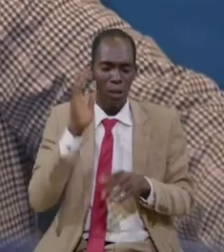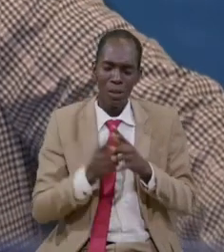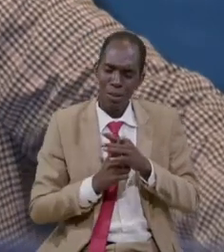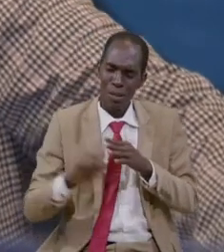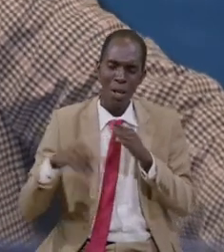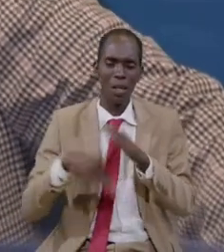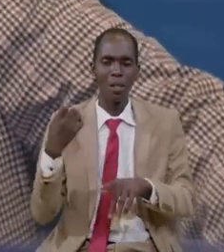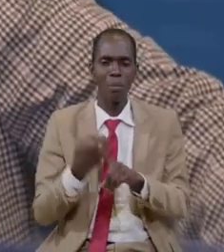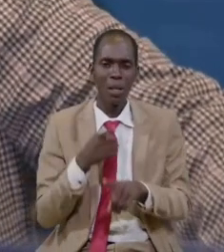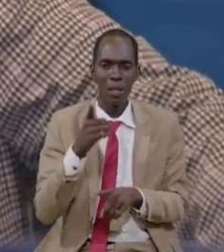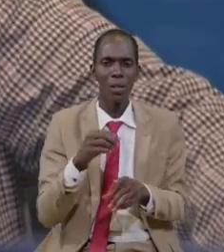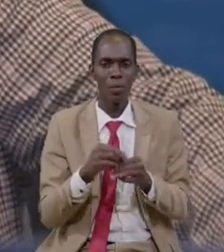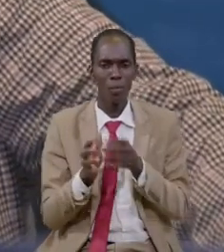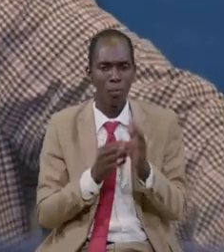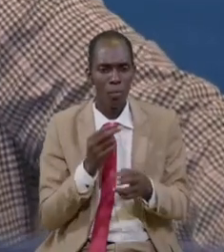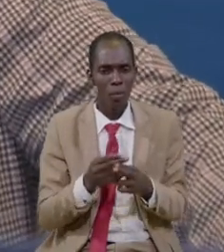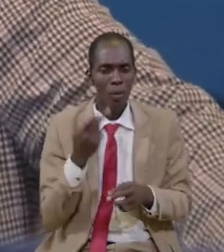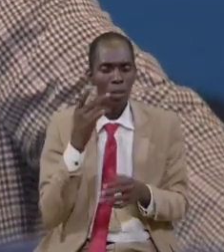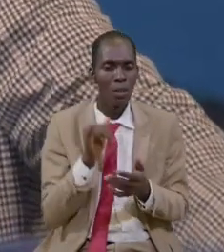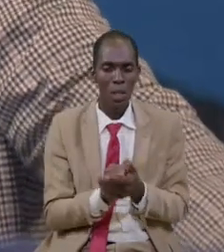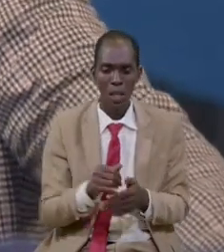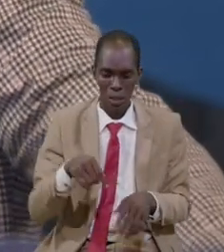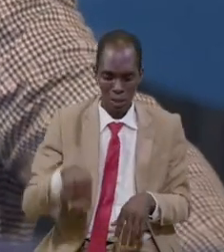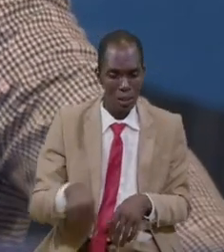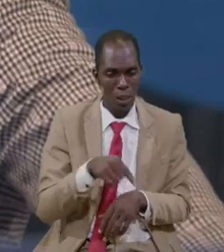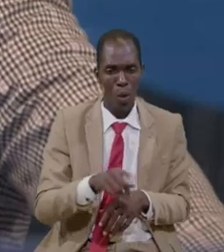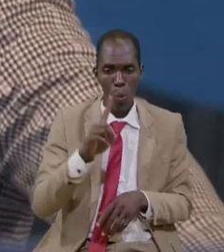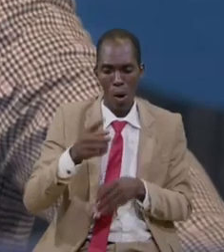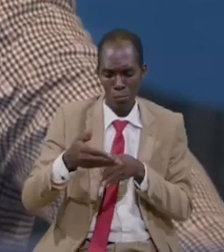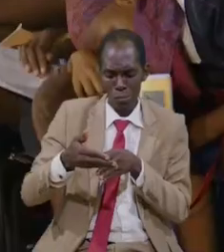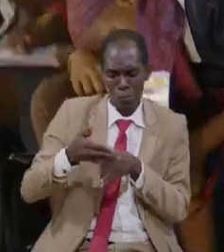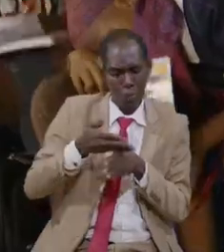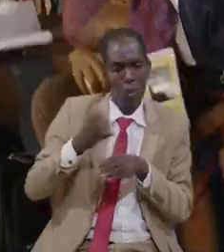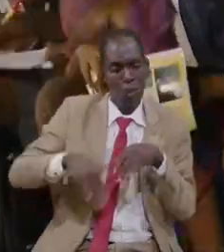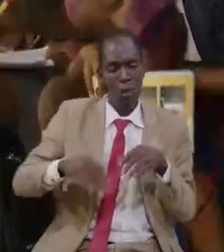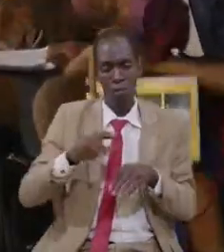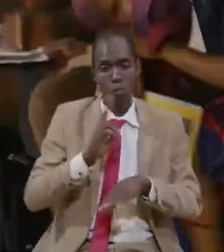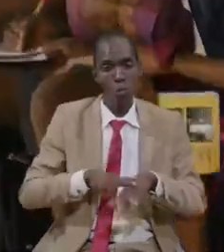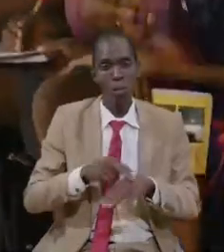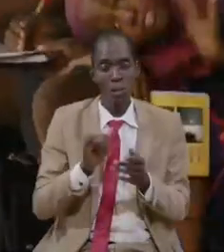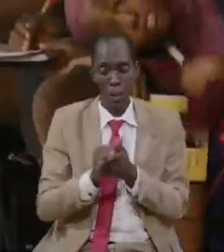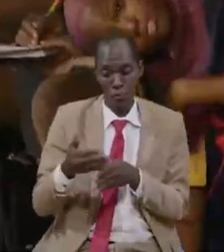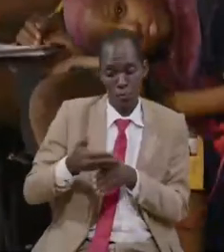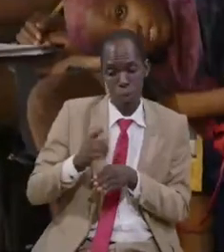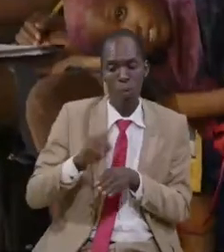La paralysie va disparaître. Regarde le pied court là-bas. Ce pied court va pousser.